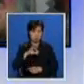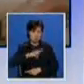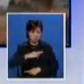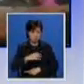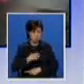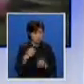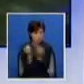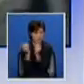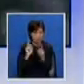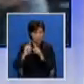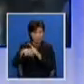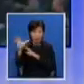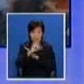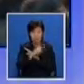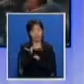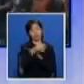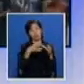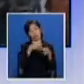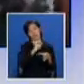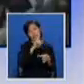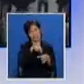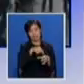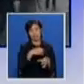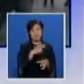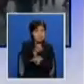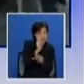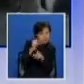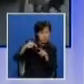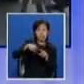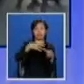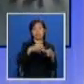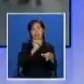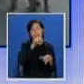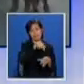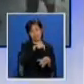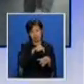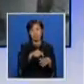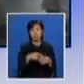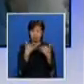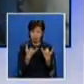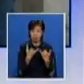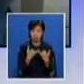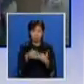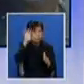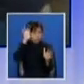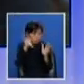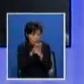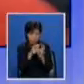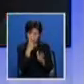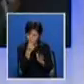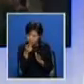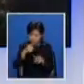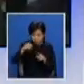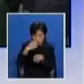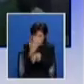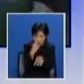ากทางกองกำลังติดอาวุธและผู้ก่อการร้ายเกือบทั้งสิ้นนะครับเพราะฉะนั้นภาพต่างๆที่เกิดขึ้นนั้นขอให้พี่น้องประชาชนได้เข้าใจ